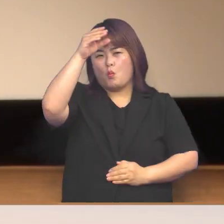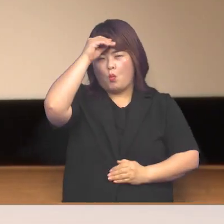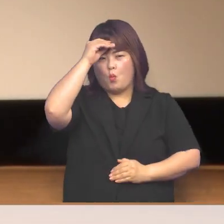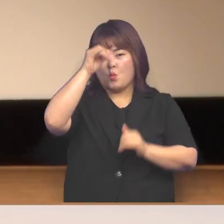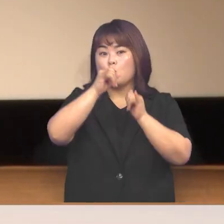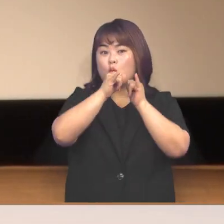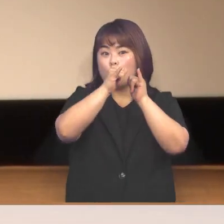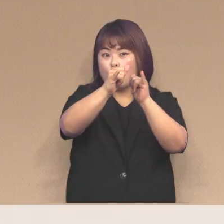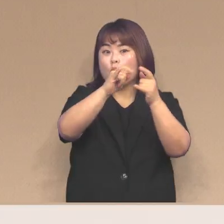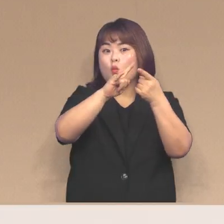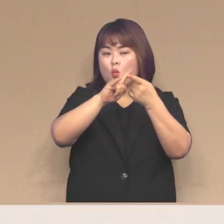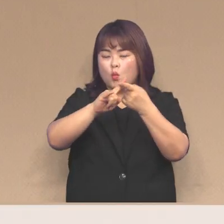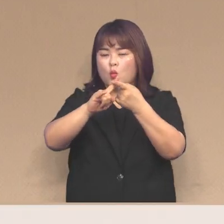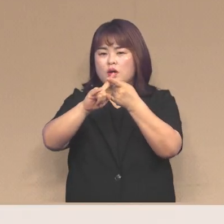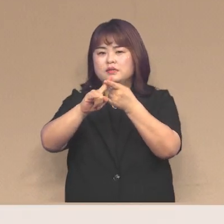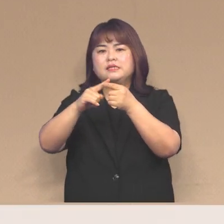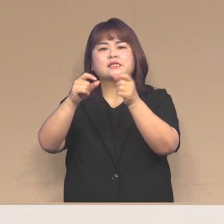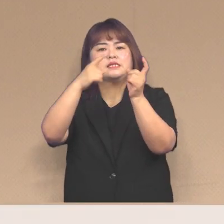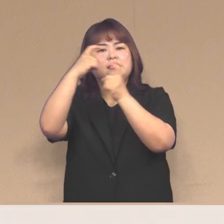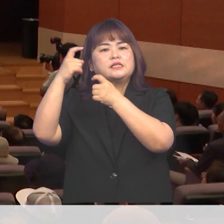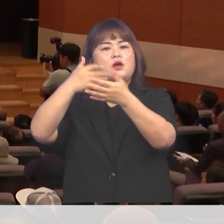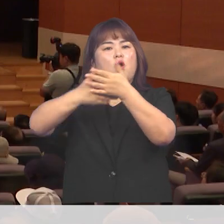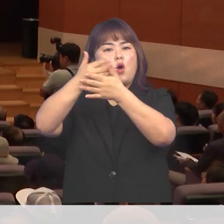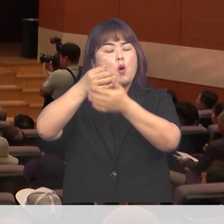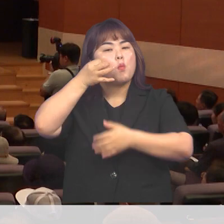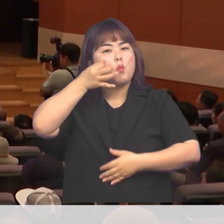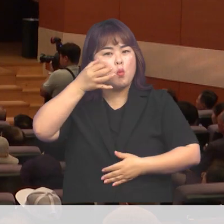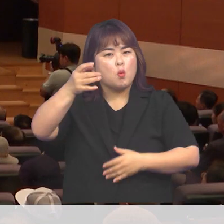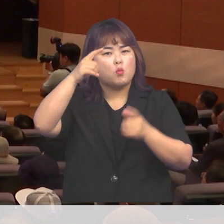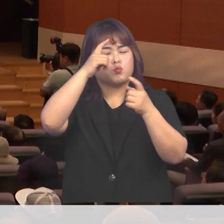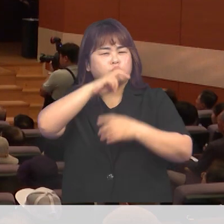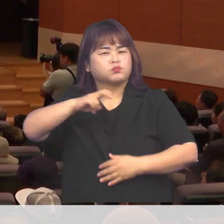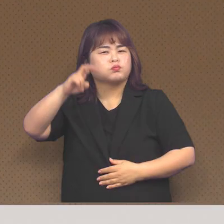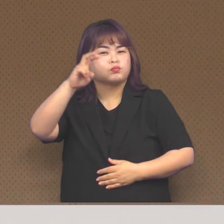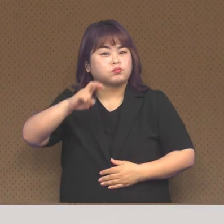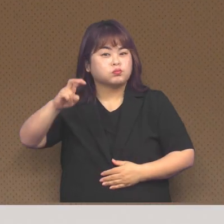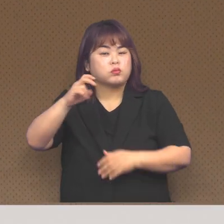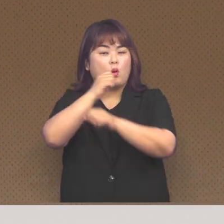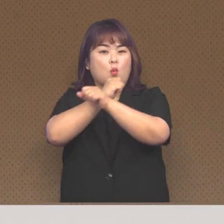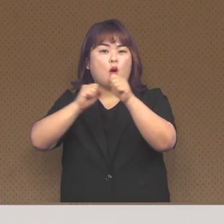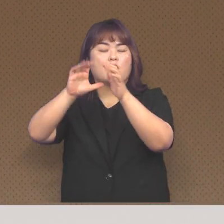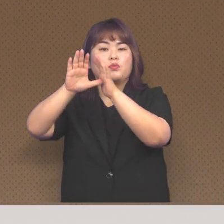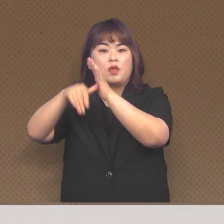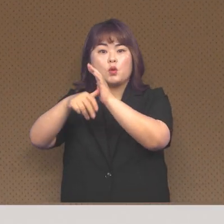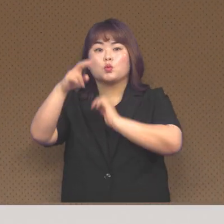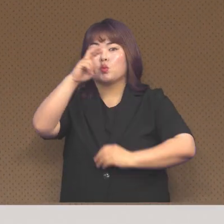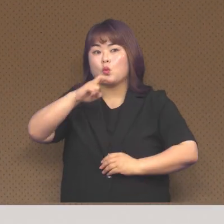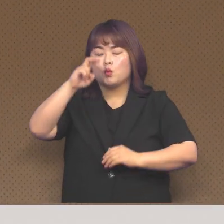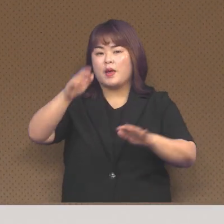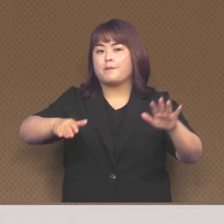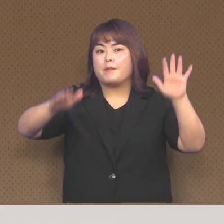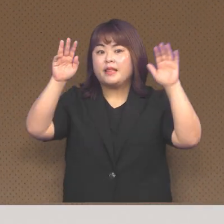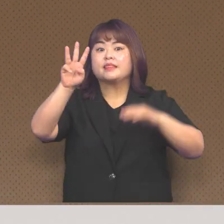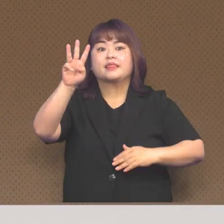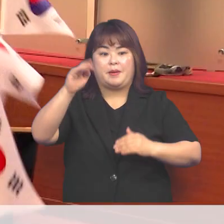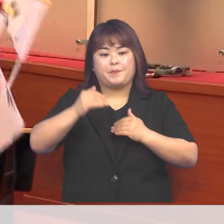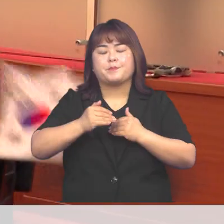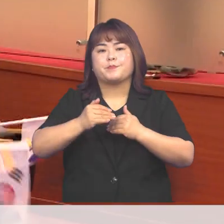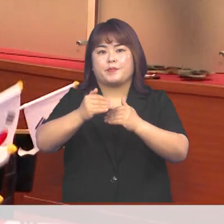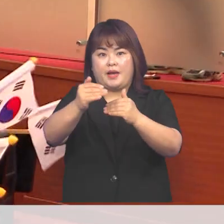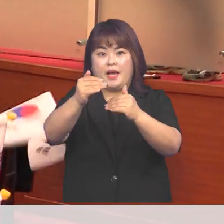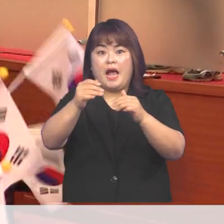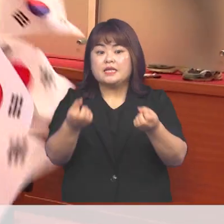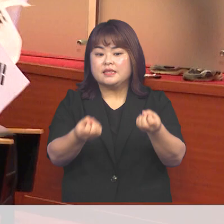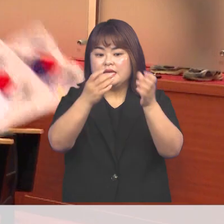독립유공자 유족표창, 기념 영상시청, 소프라노 공연, 광복절 노래제창 및 만세삼창 순으로 진행됐습니다.